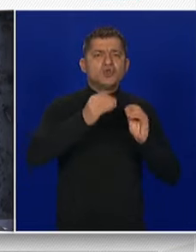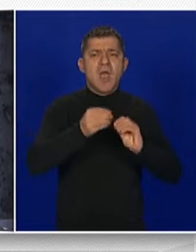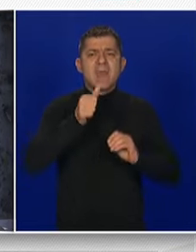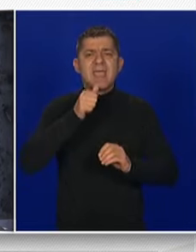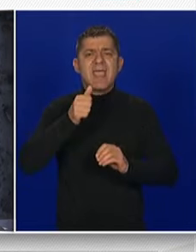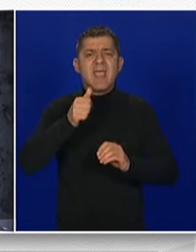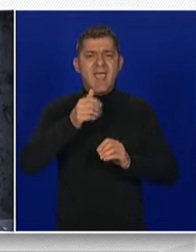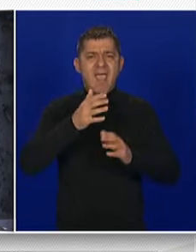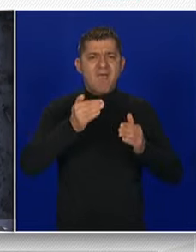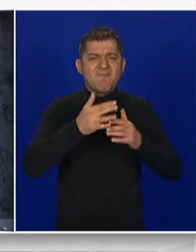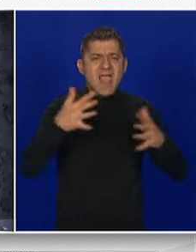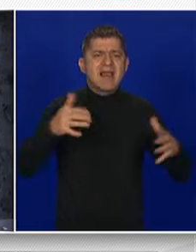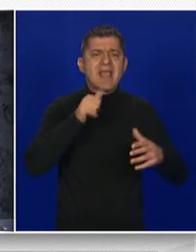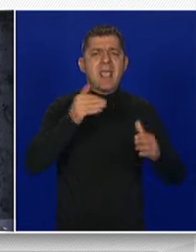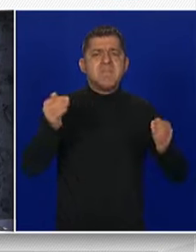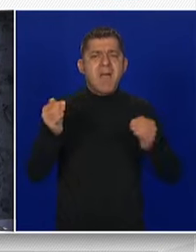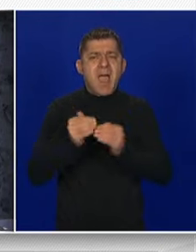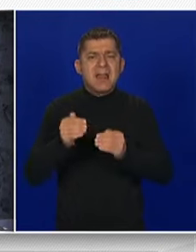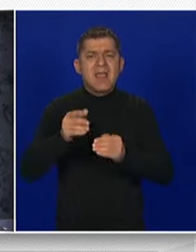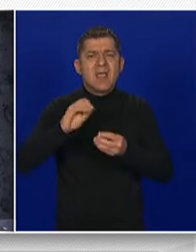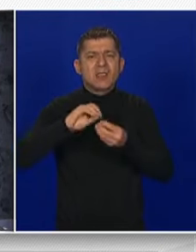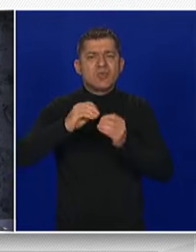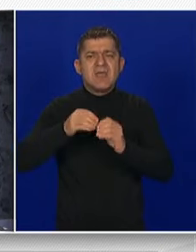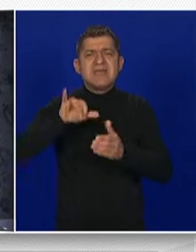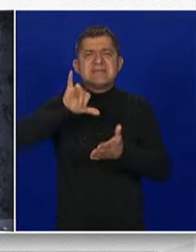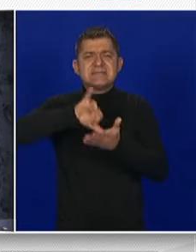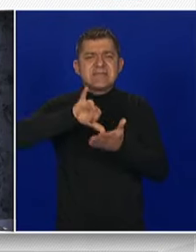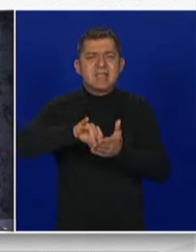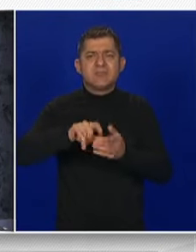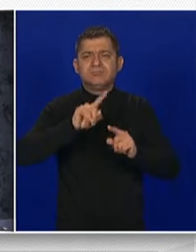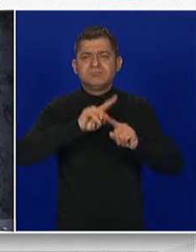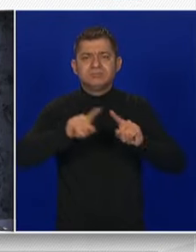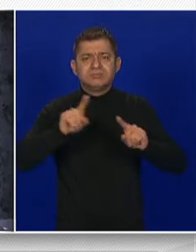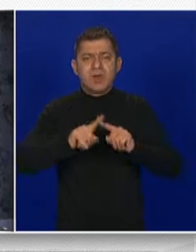centri, tako da se